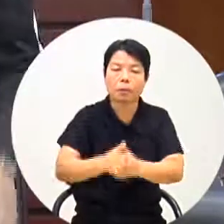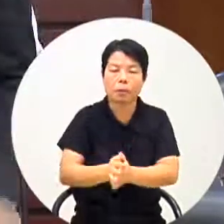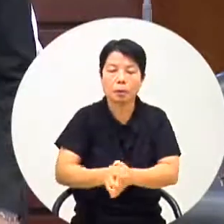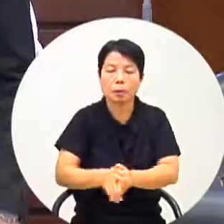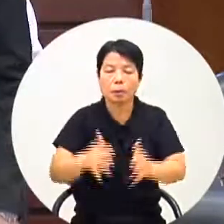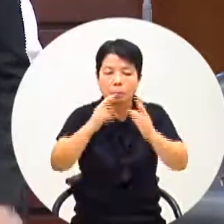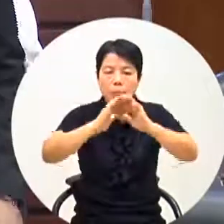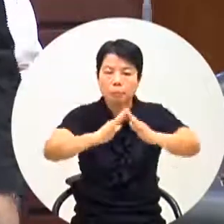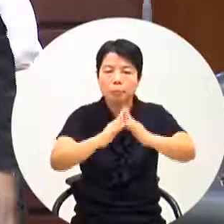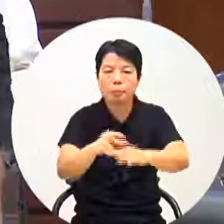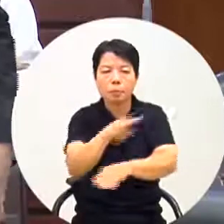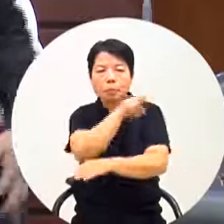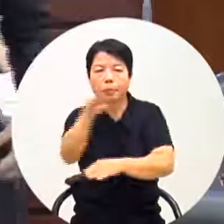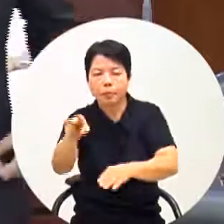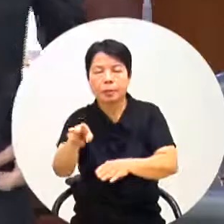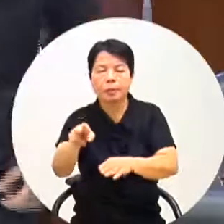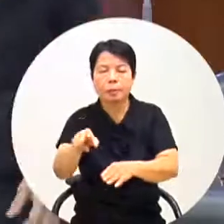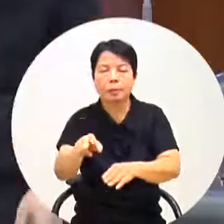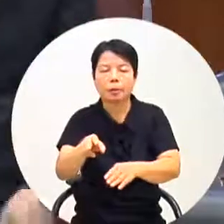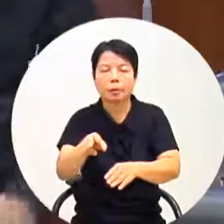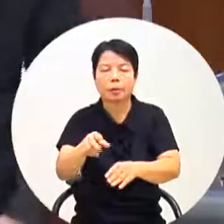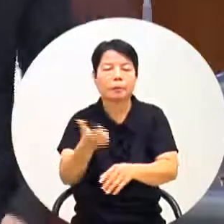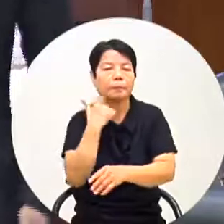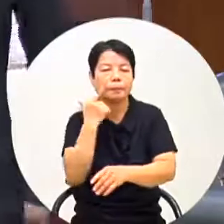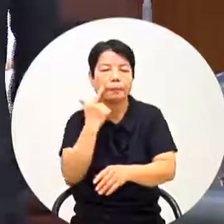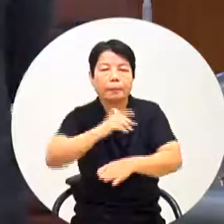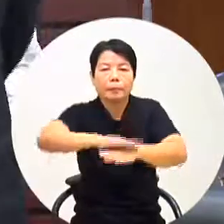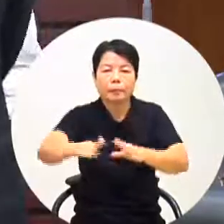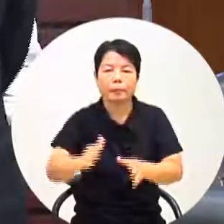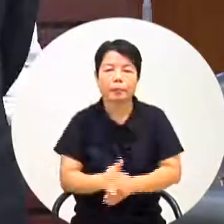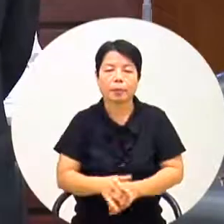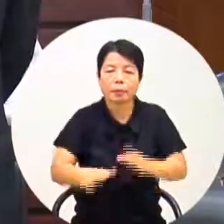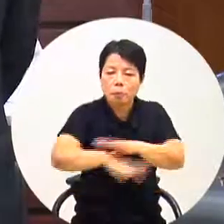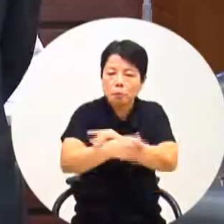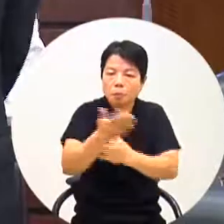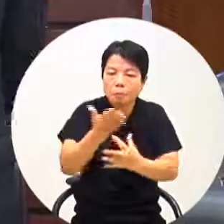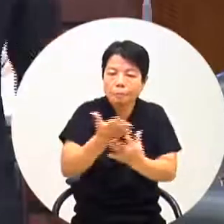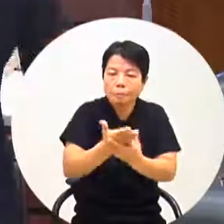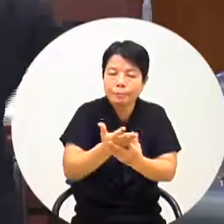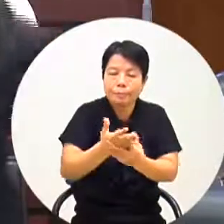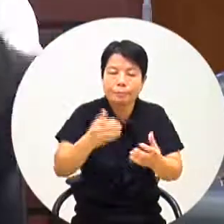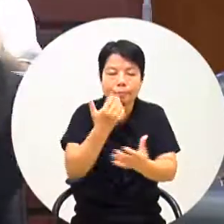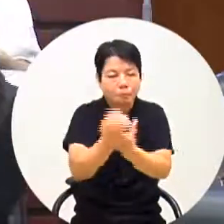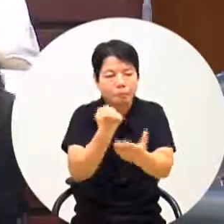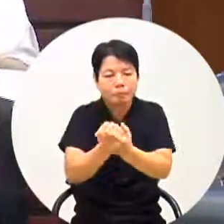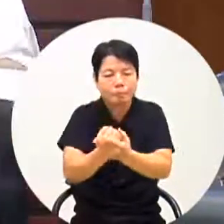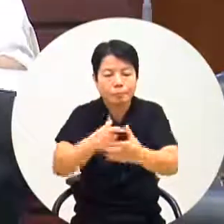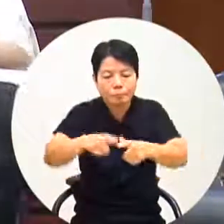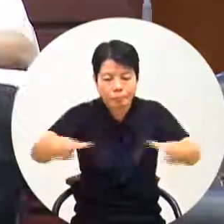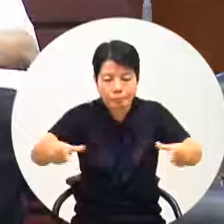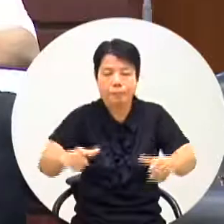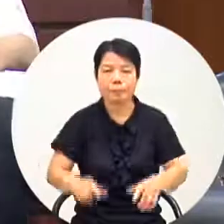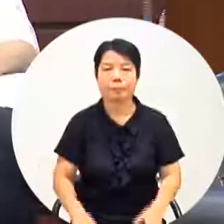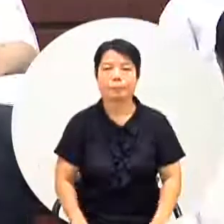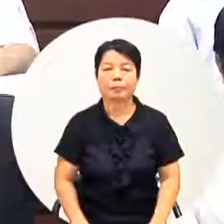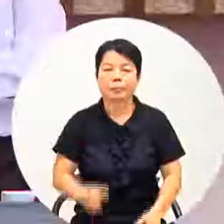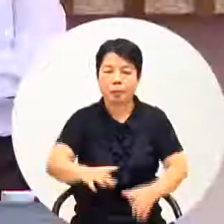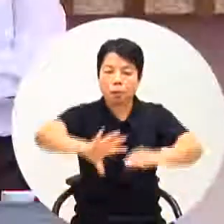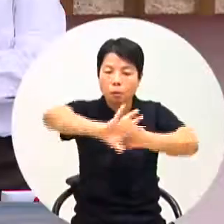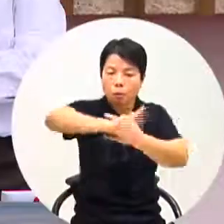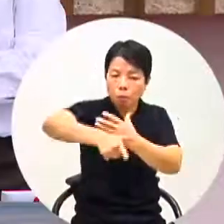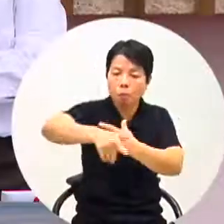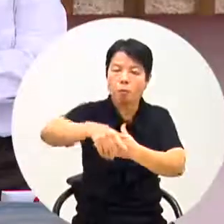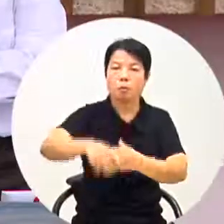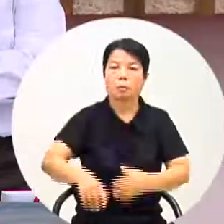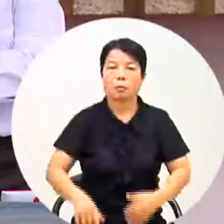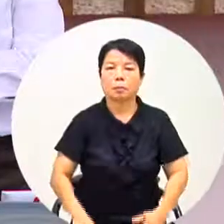得到这样的一个效果， 会变得更美丽嘛，多一点空间，对不对？好，你先请坐下哦。其实这个在国外其